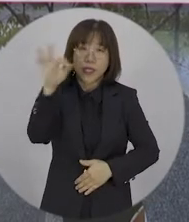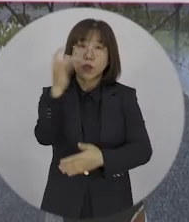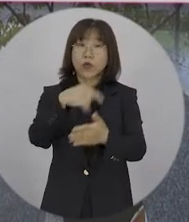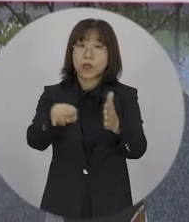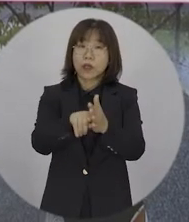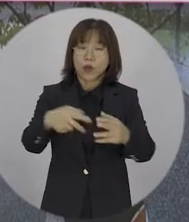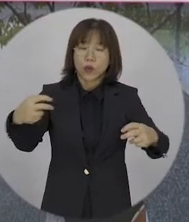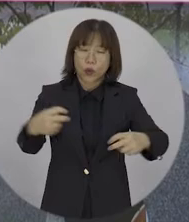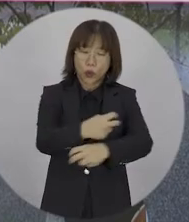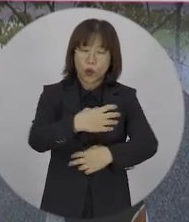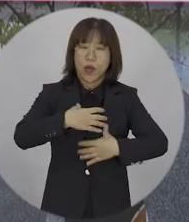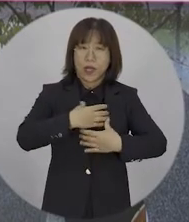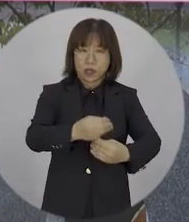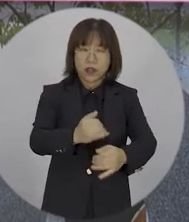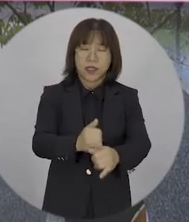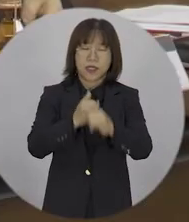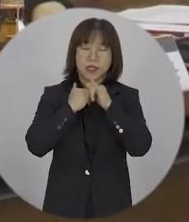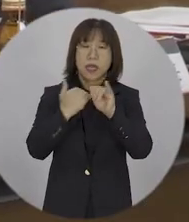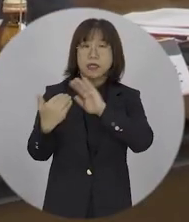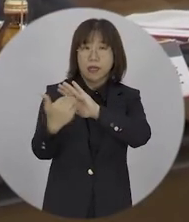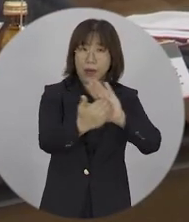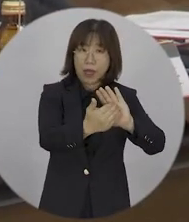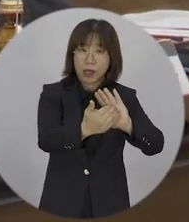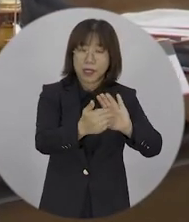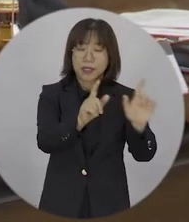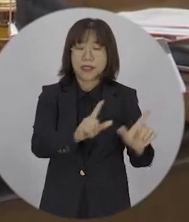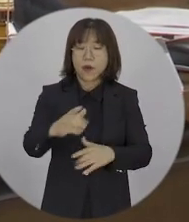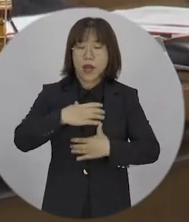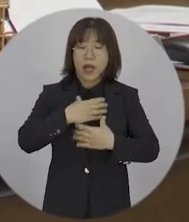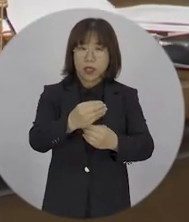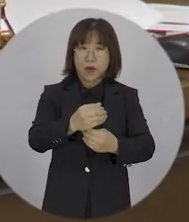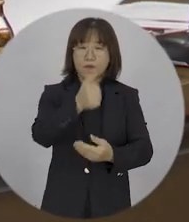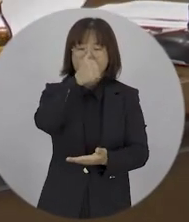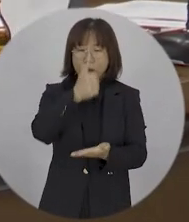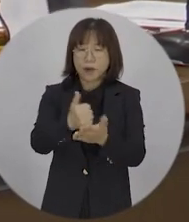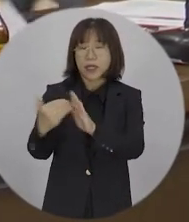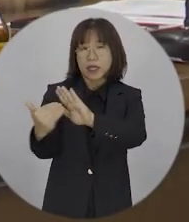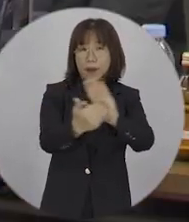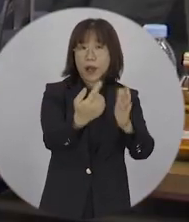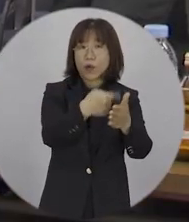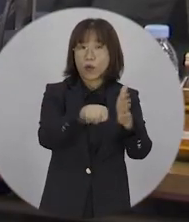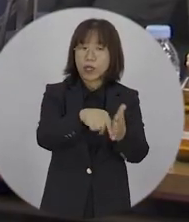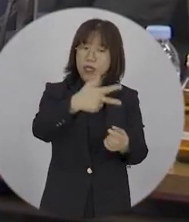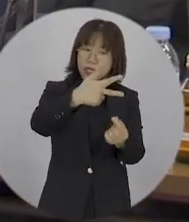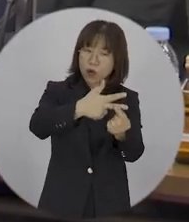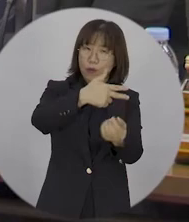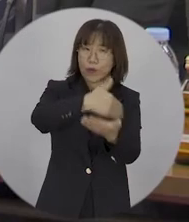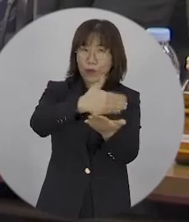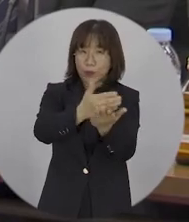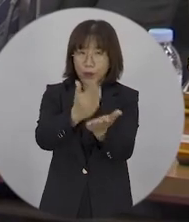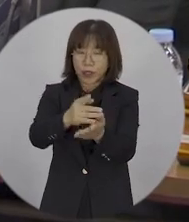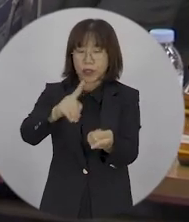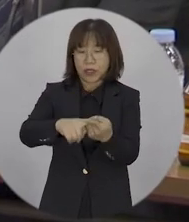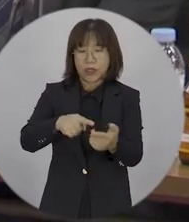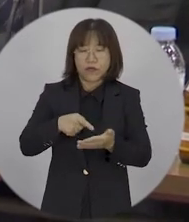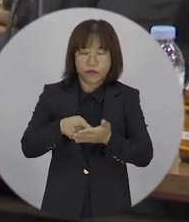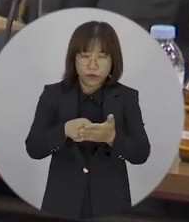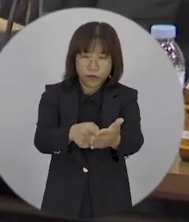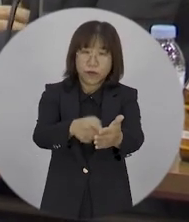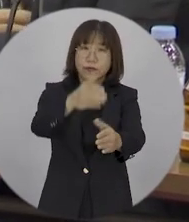자산 예방 생활 안전 범죄예방 등 7개 분야별 안전 증진 방안을 마련 을 추진하고